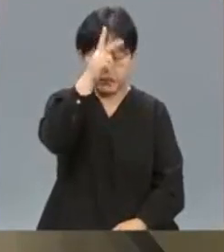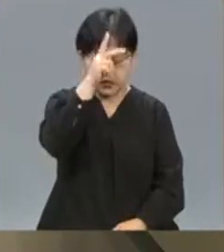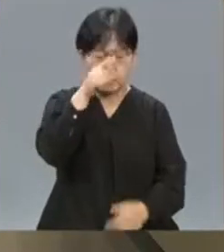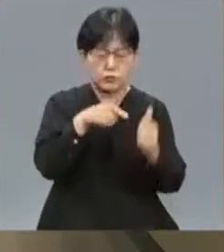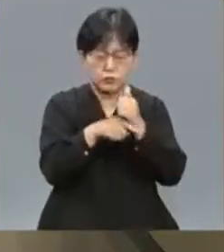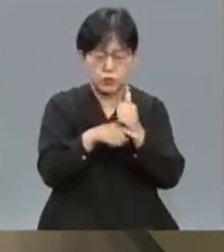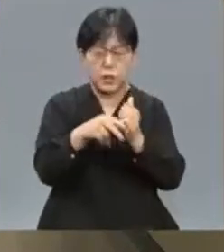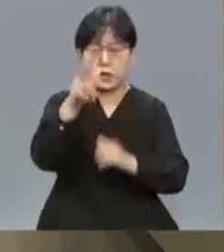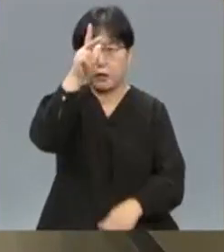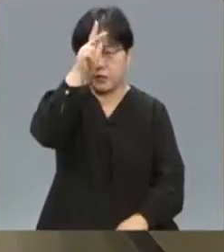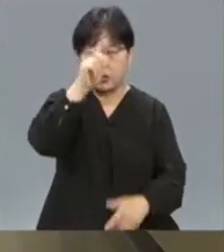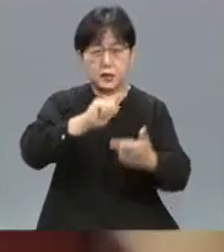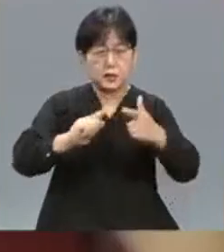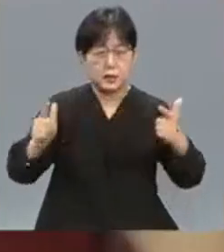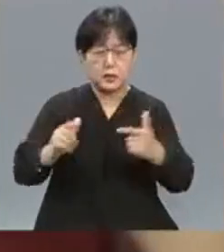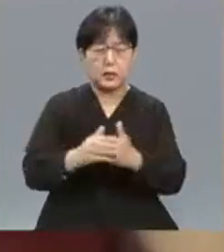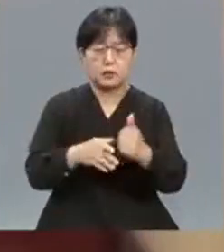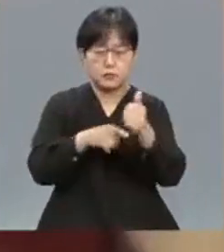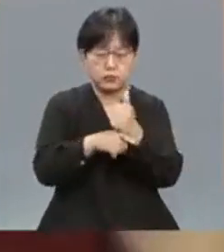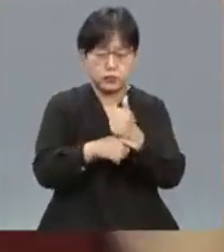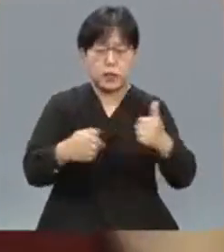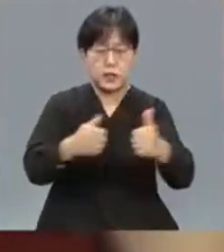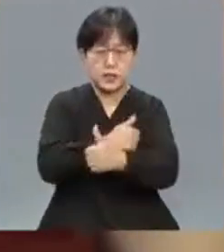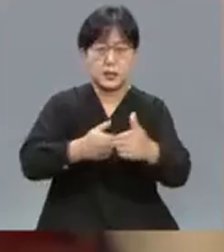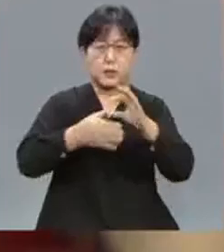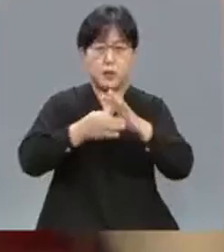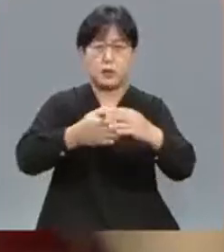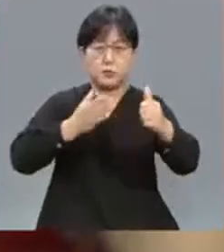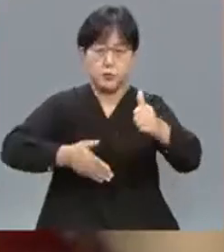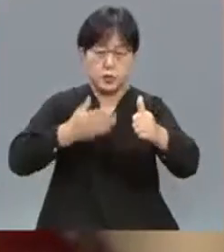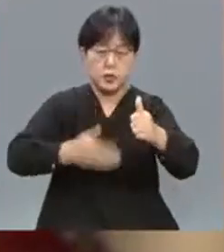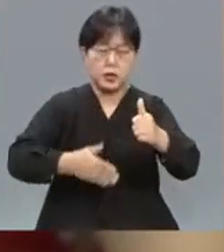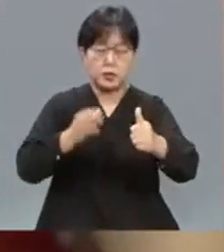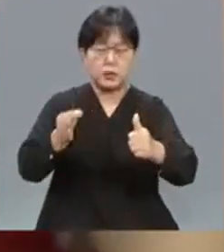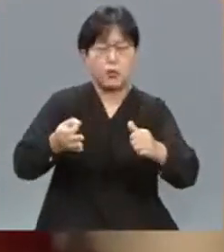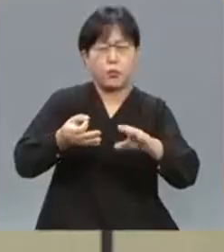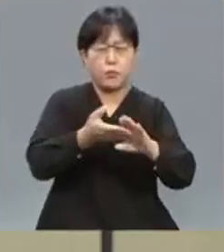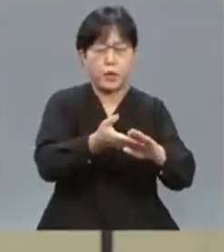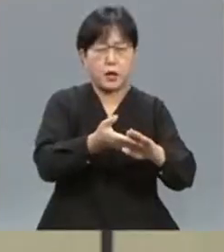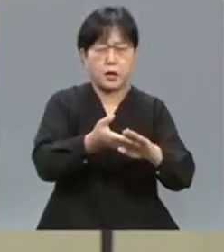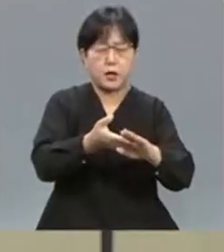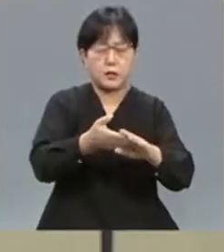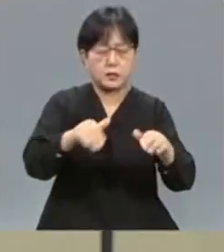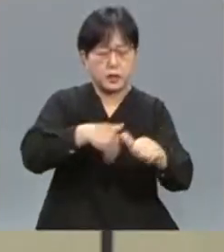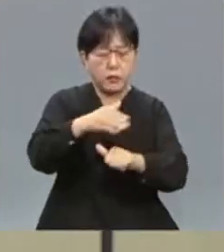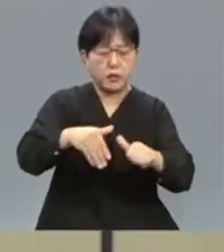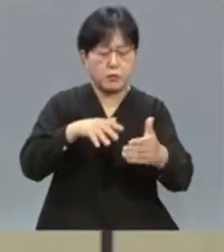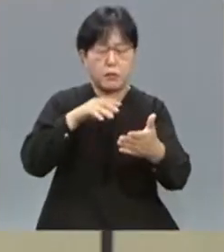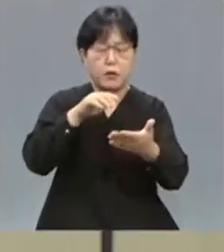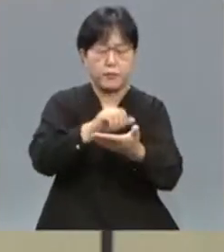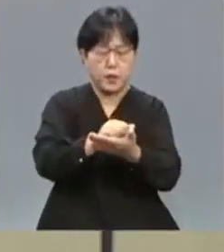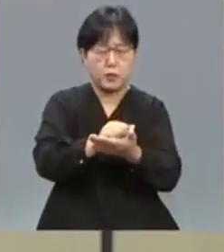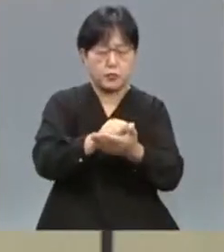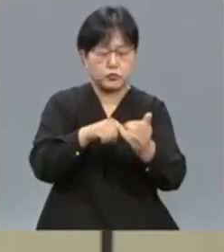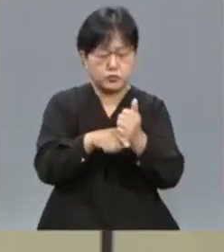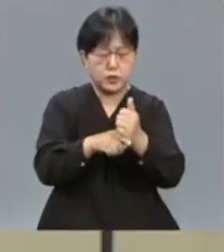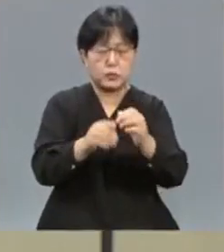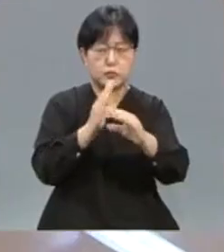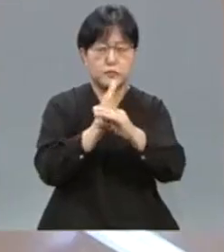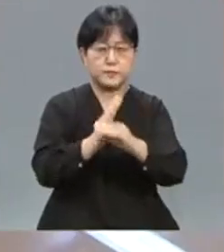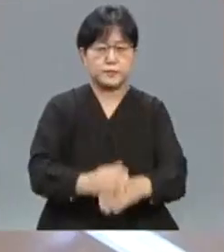수사관과 경찰들에게 수사와 인사 관련 청탁을 하거나 금품을 주고받은 정황을 잡고 수사를 확대하고